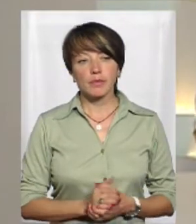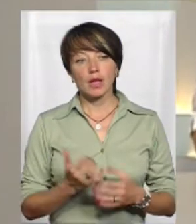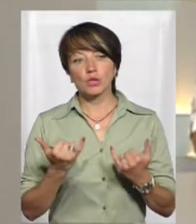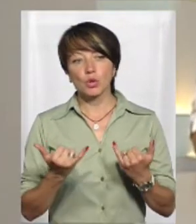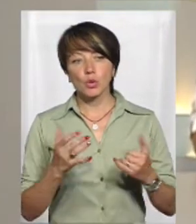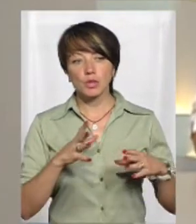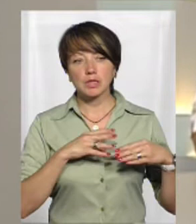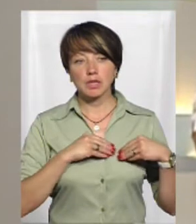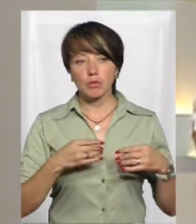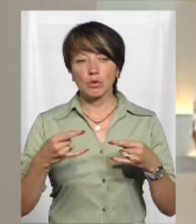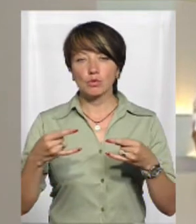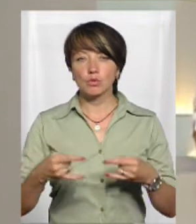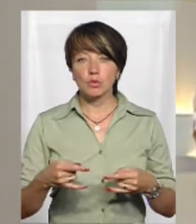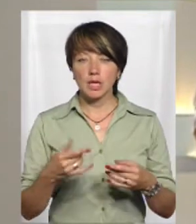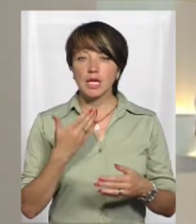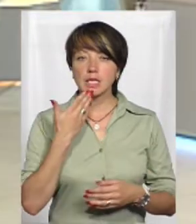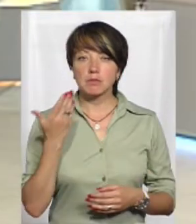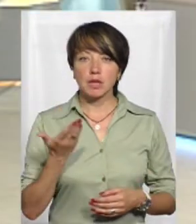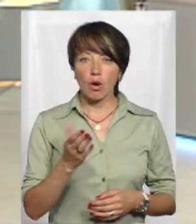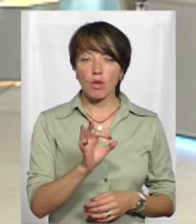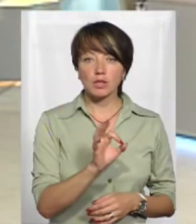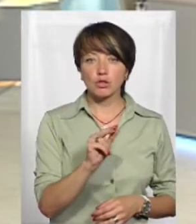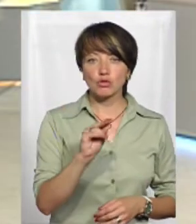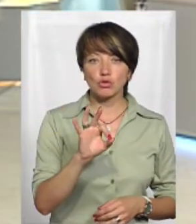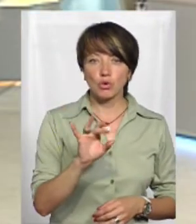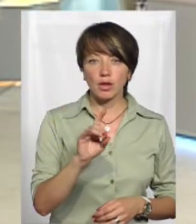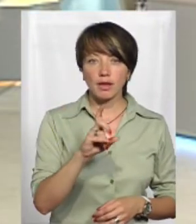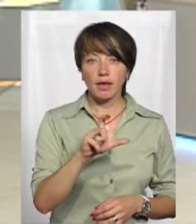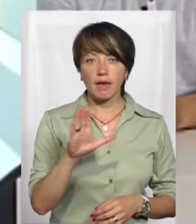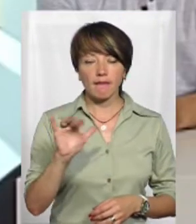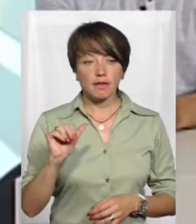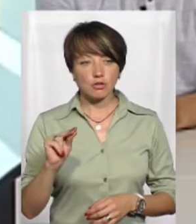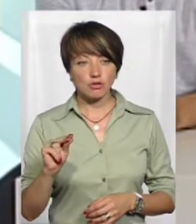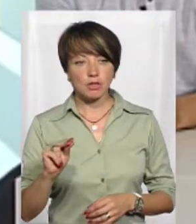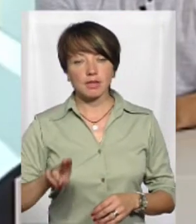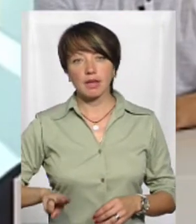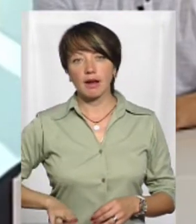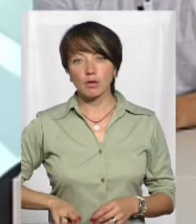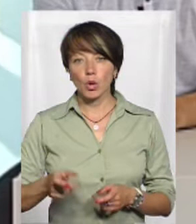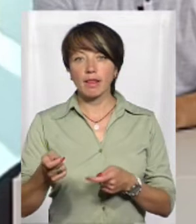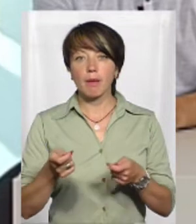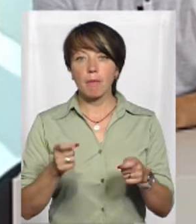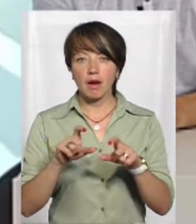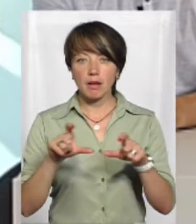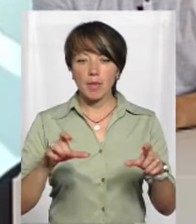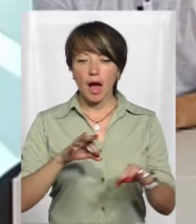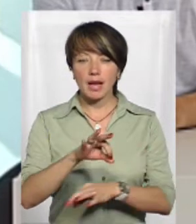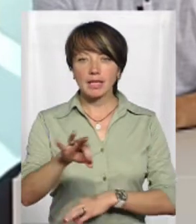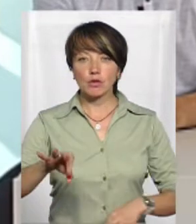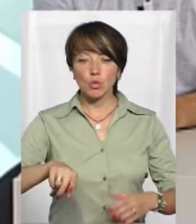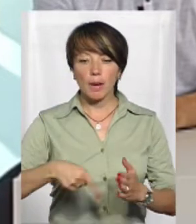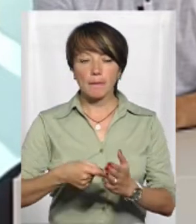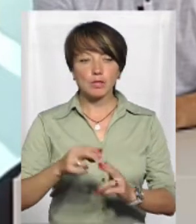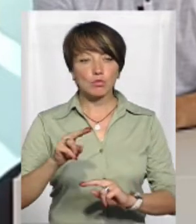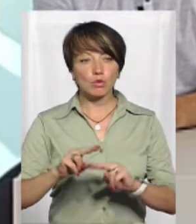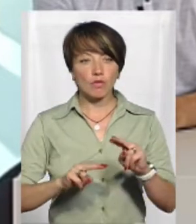Сьогодні з нами у студії спікери Олександр Чернієвич, директор департаменту архітектури,